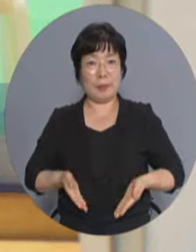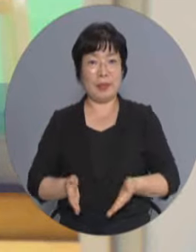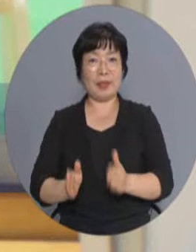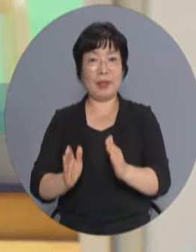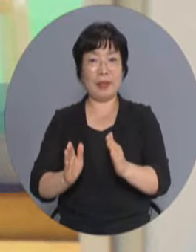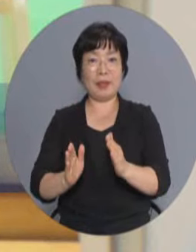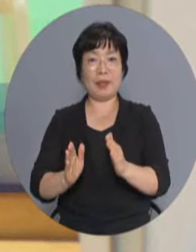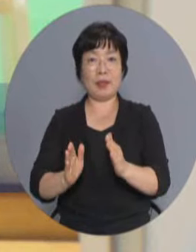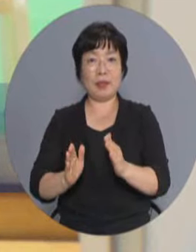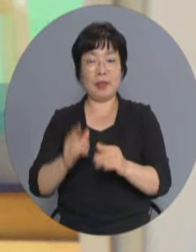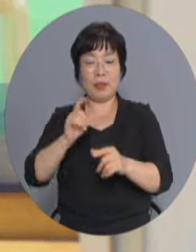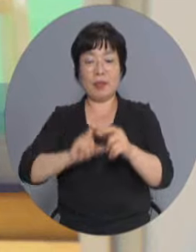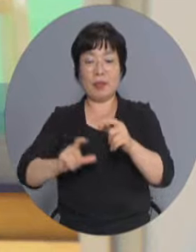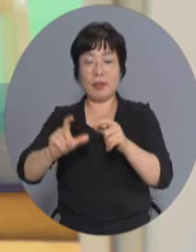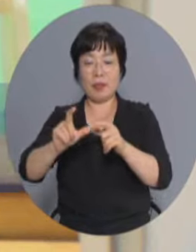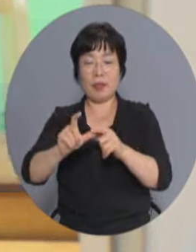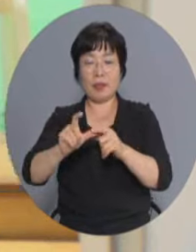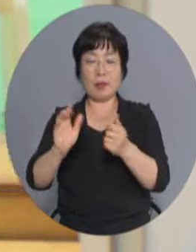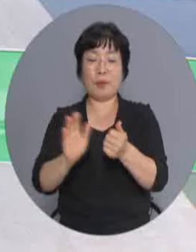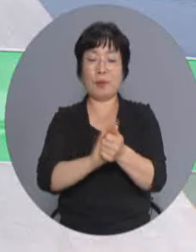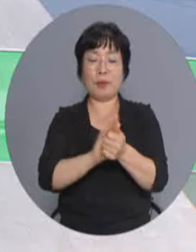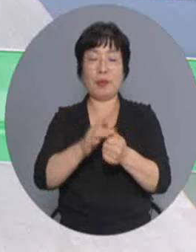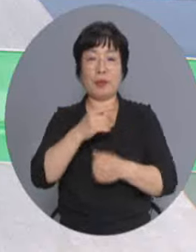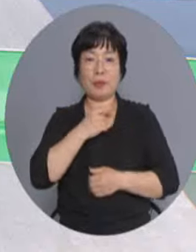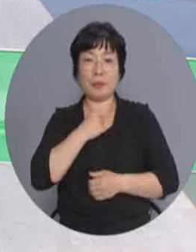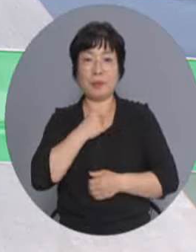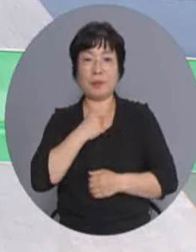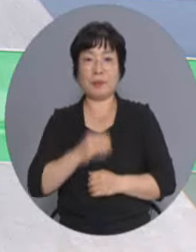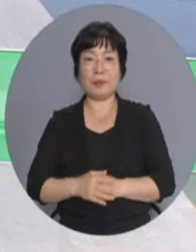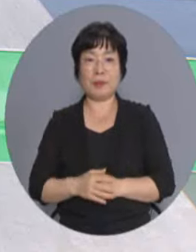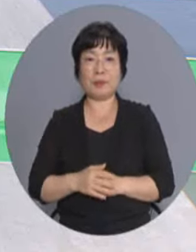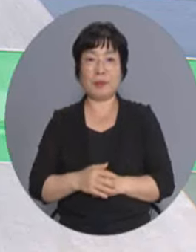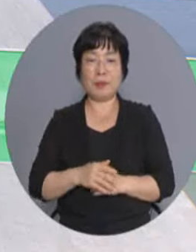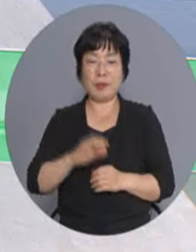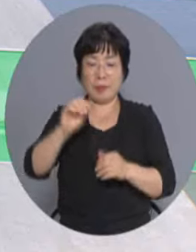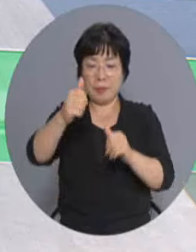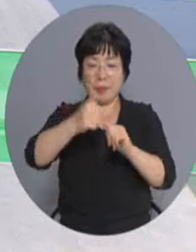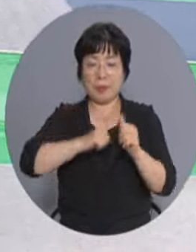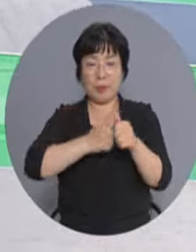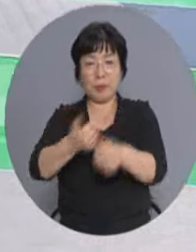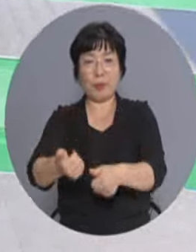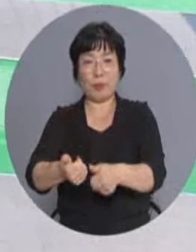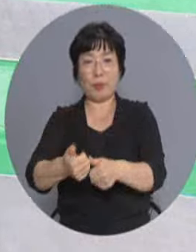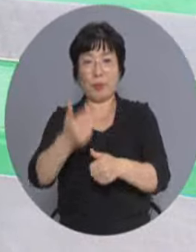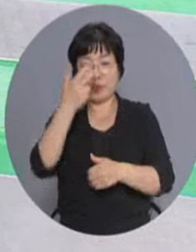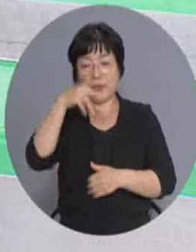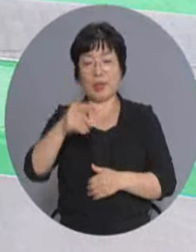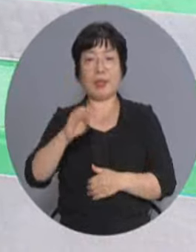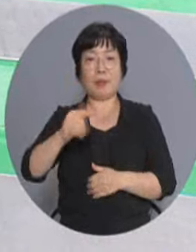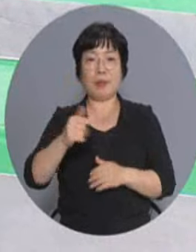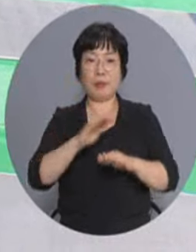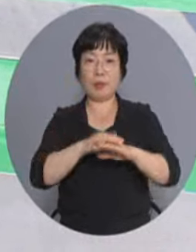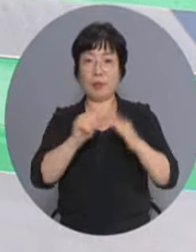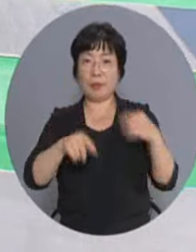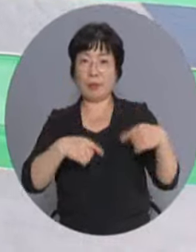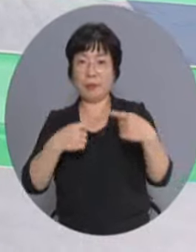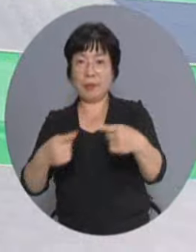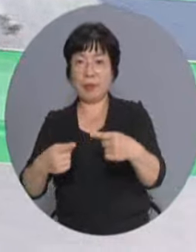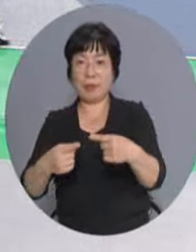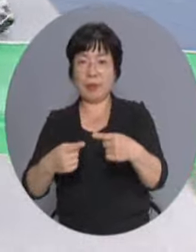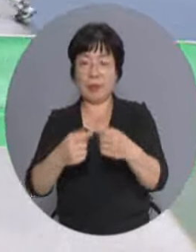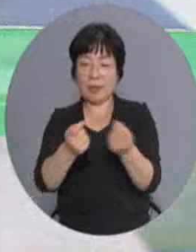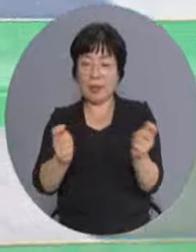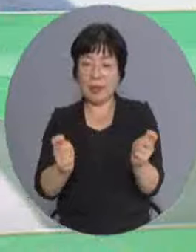태어났기 때문에 좀 더 이제 거기서 케어를 하고. 역전의 검객이라는 별명을 얻은 최세빈 선수도 출전해 같은